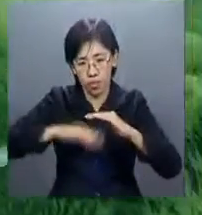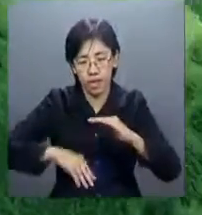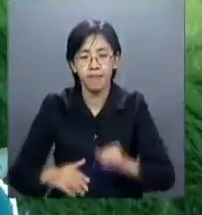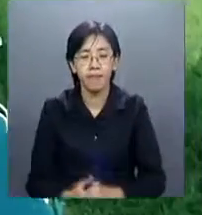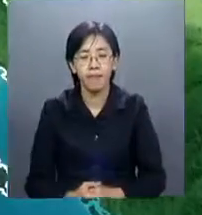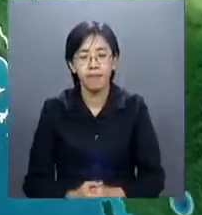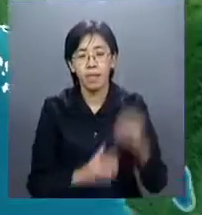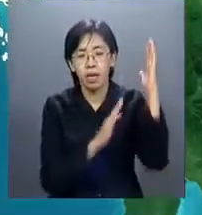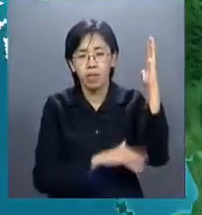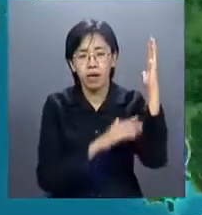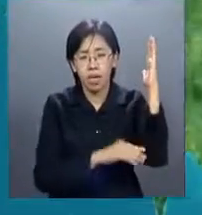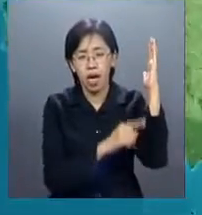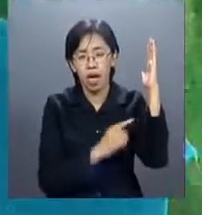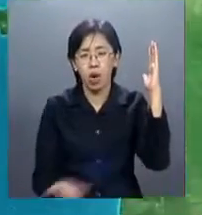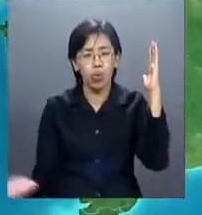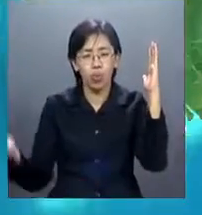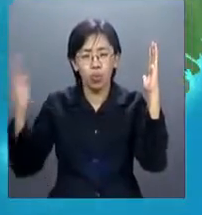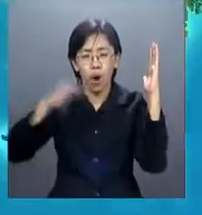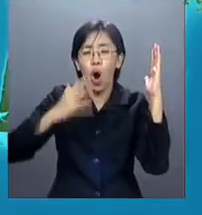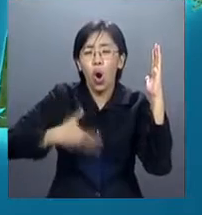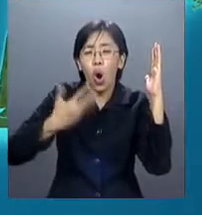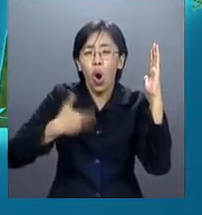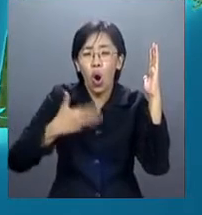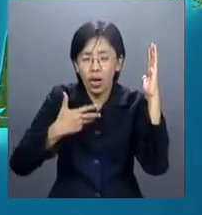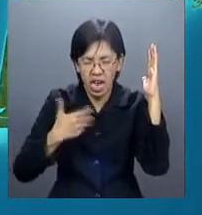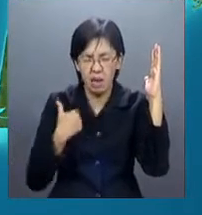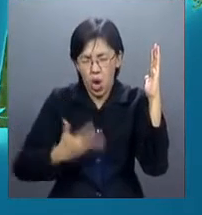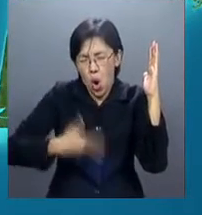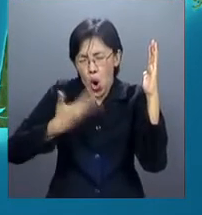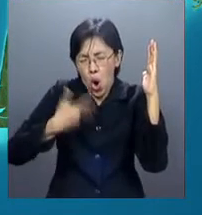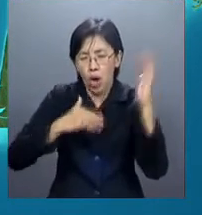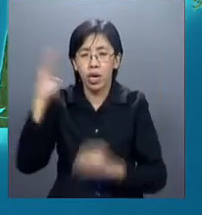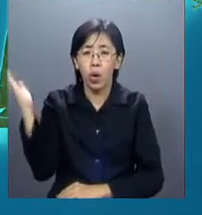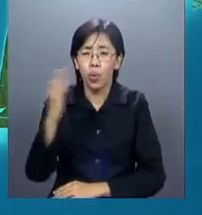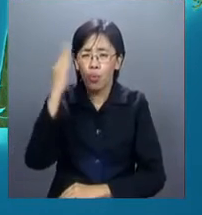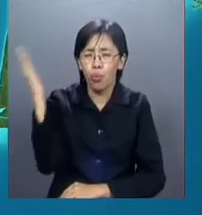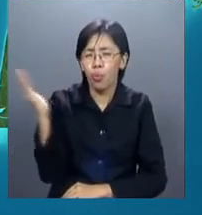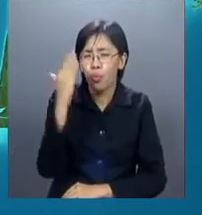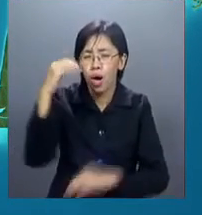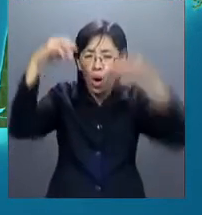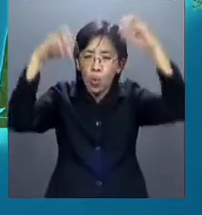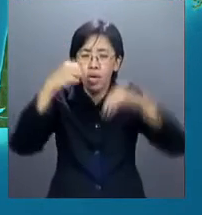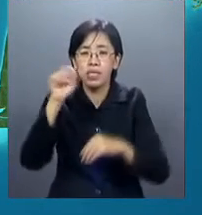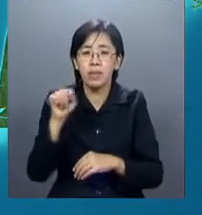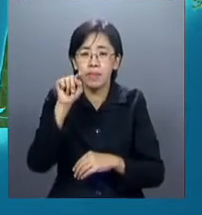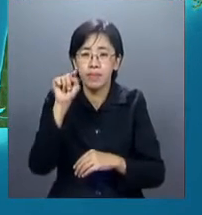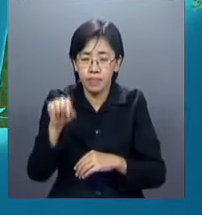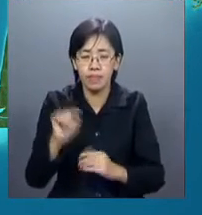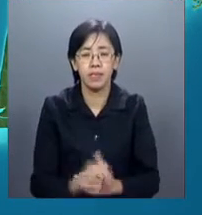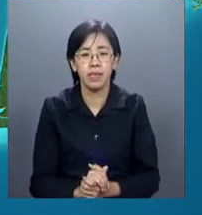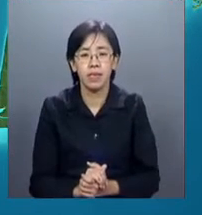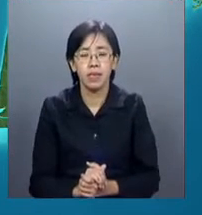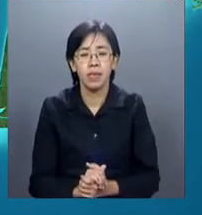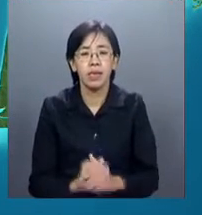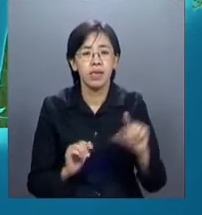ภาคใต้อากาศร้อนในตอนกลางวันและมีอากาศร้อนจัดในบางพื้นที่กับมีลมกระโชกแรง 10% ของพื้นที่อุณหภูมิระห